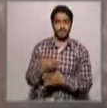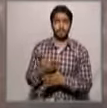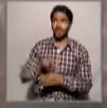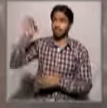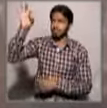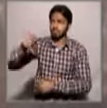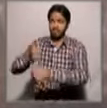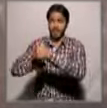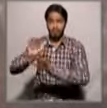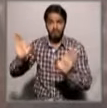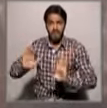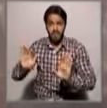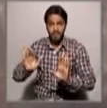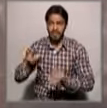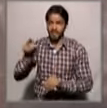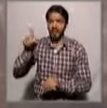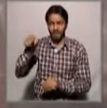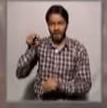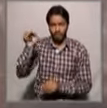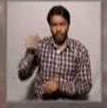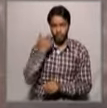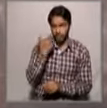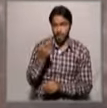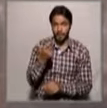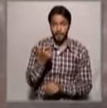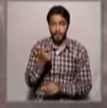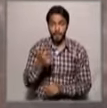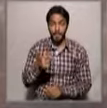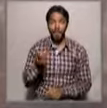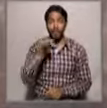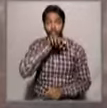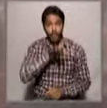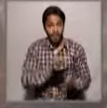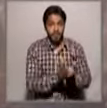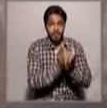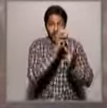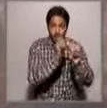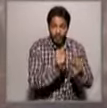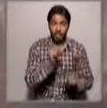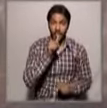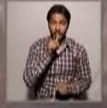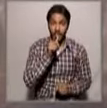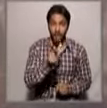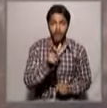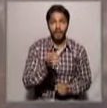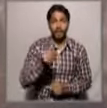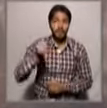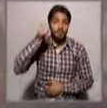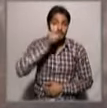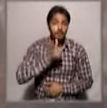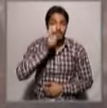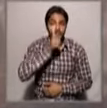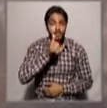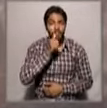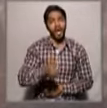لا ثواب له إلى الجنة، كما قال صلى الله عليه وسلم إنما الصبر عند الصدمة الأولى، ومن صبر عند الصدمة الأولى لا جزاء له إلا